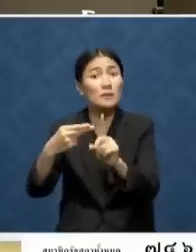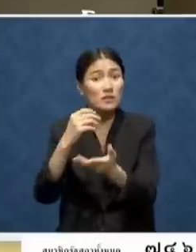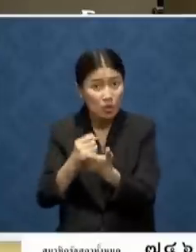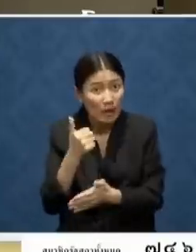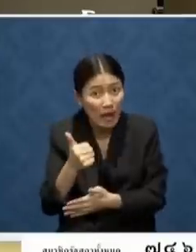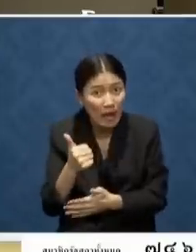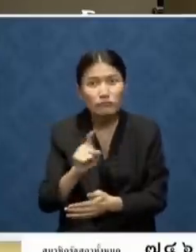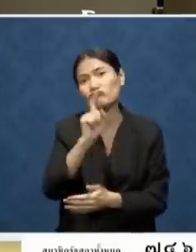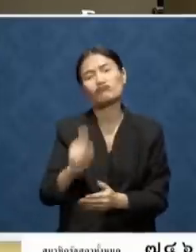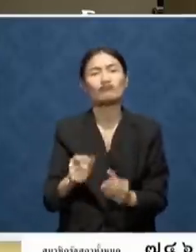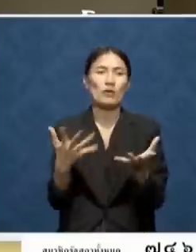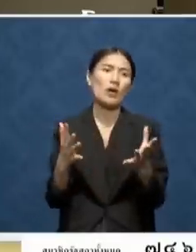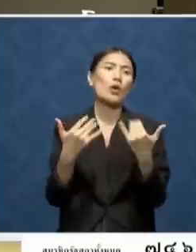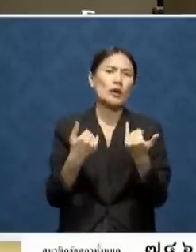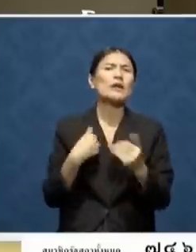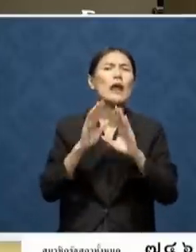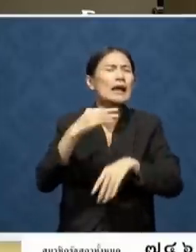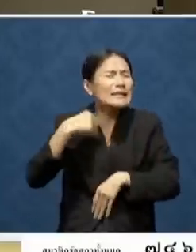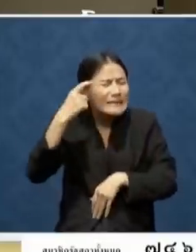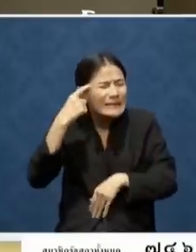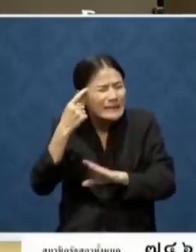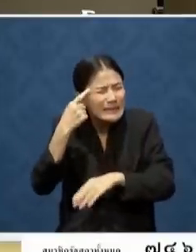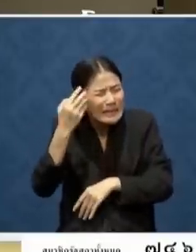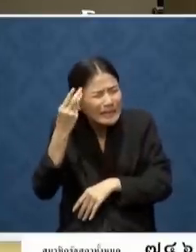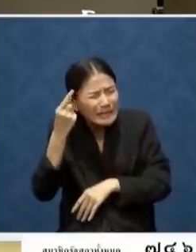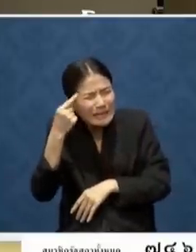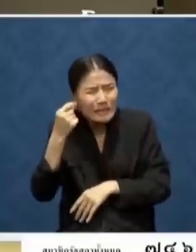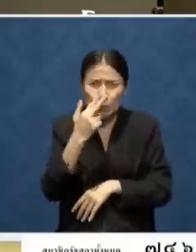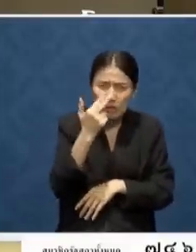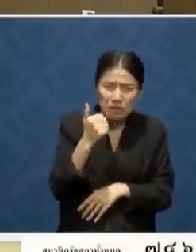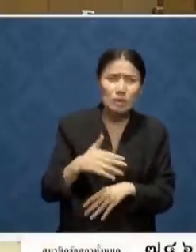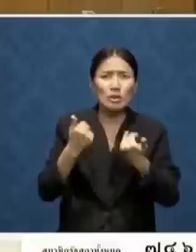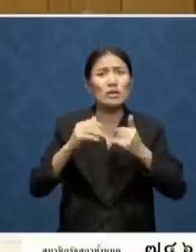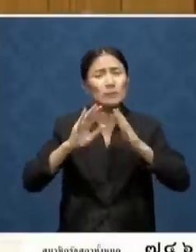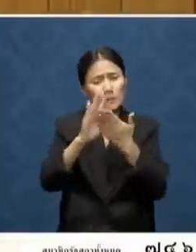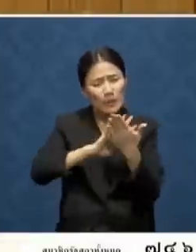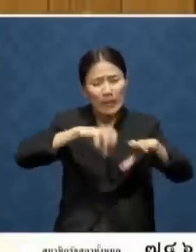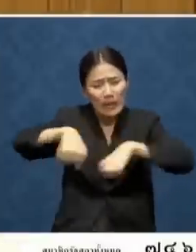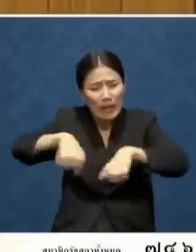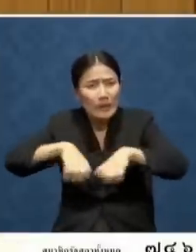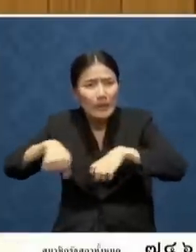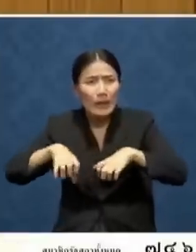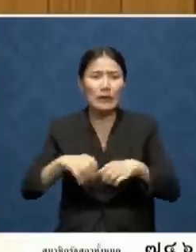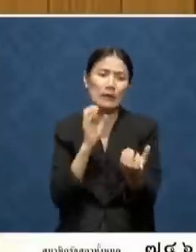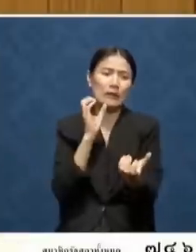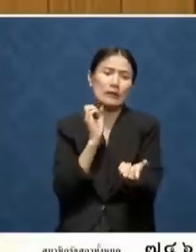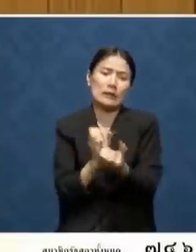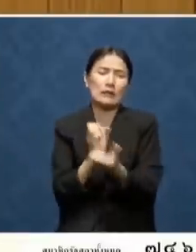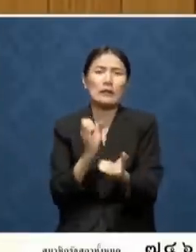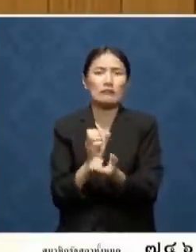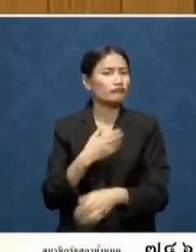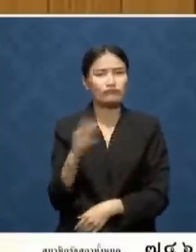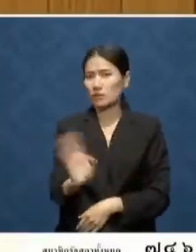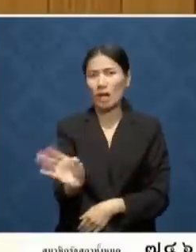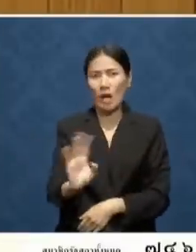บริหารราชการแผ่นดินนะคะไม่ใช่การพนันคุณจะเทหมดหน้าตักไม่ได้แล้วไปหลังน้ำบ่อหน้าแบบนี้ไม่ได้นะคะน่าจะ